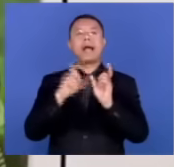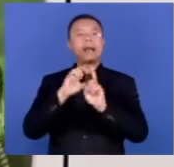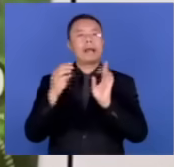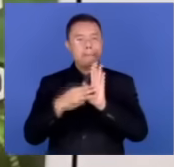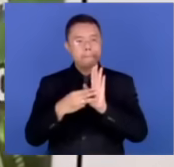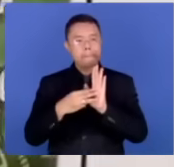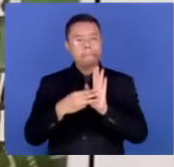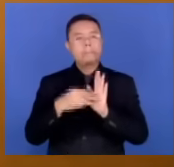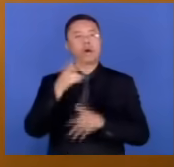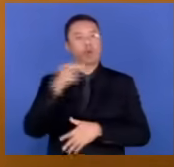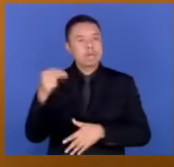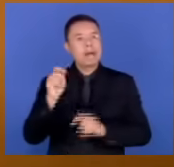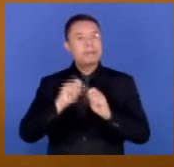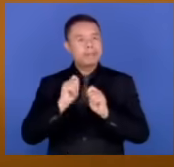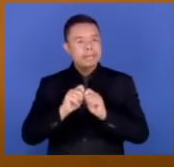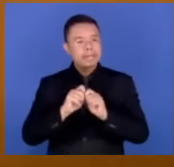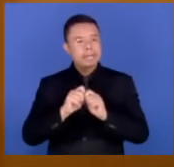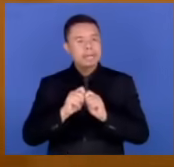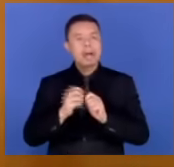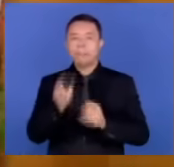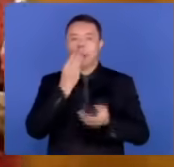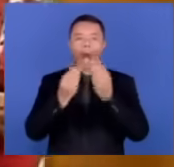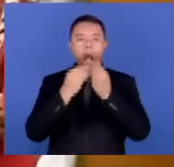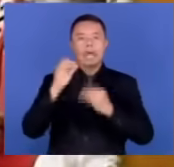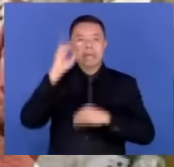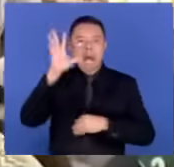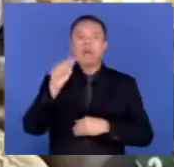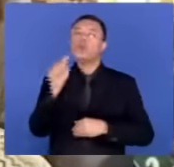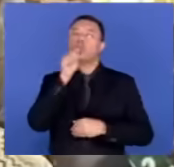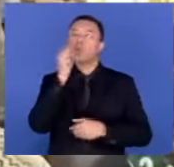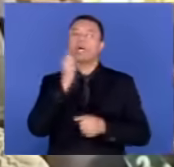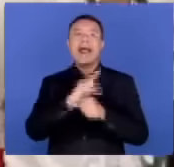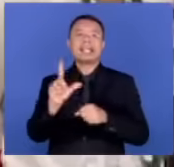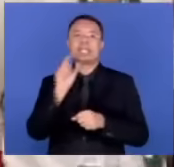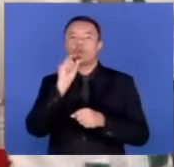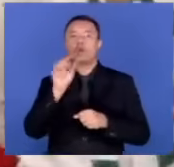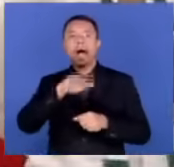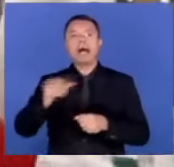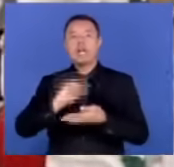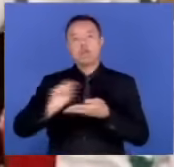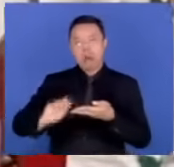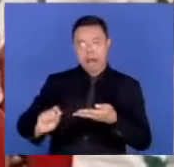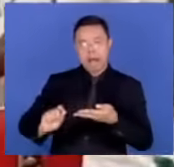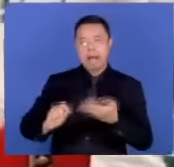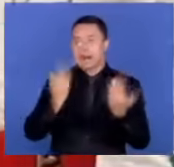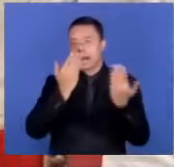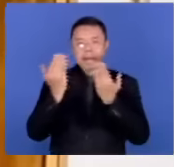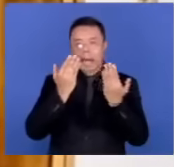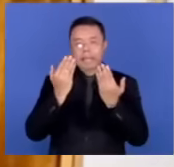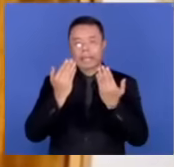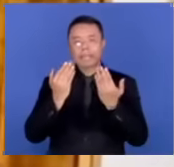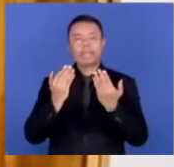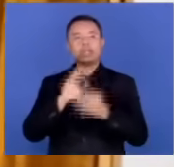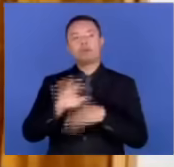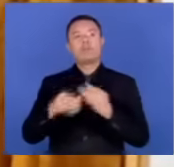air dengan cara menyelenggarakan makan siang dan susu gratis untuk pelajar sekolah dan santri pondok